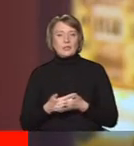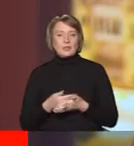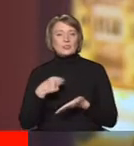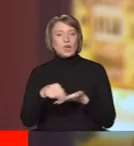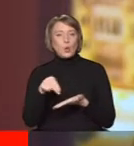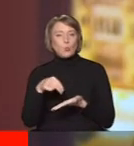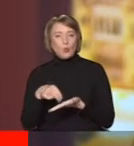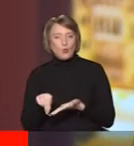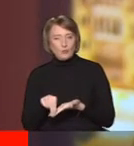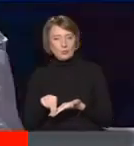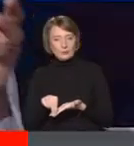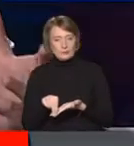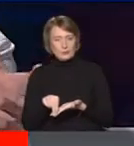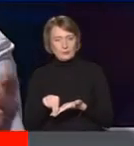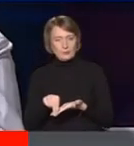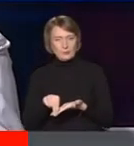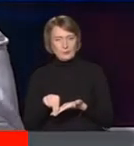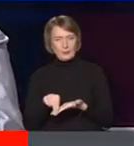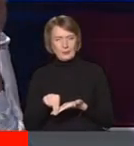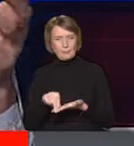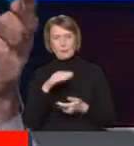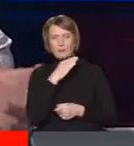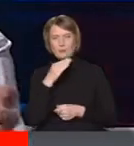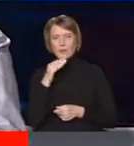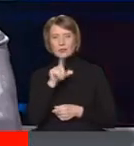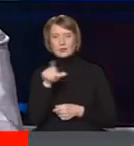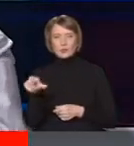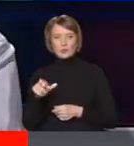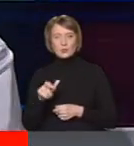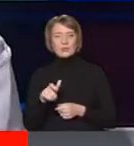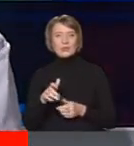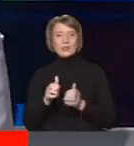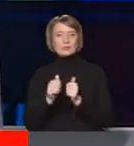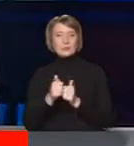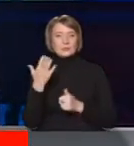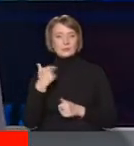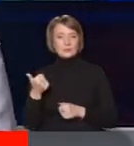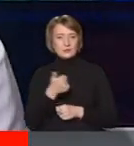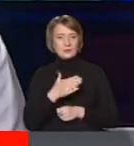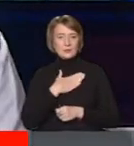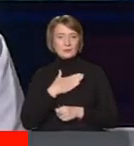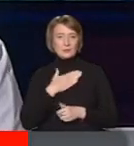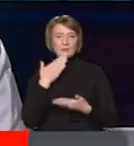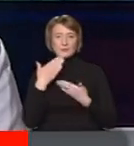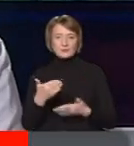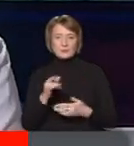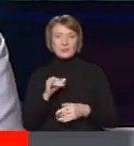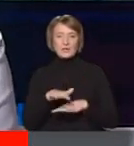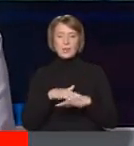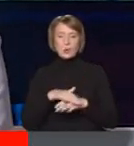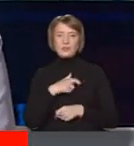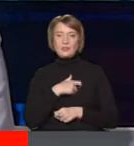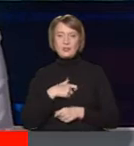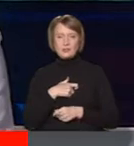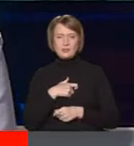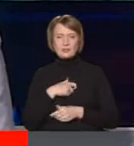закуповували, НАБУ зараз відкрила справу з цього приводу, дуже багато людей затримано, от кілька тижнів тому буквально, за моїми зверненнями, до речі, як народного депутата. Так